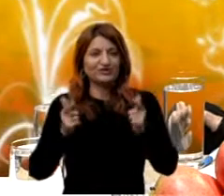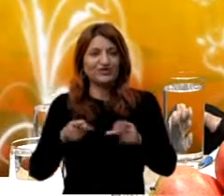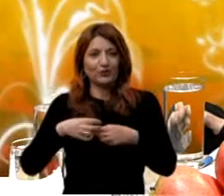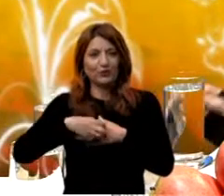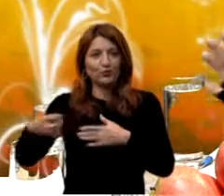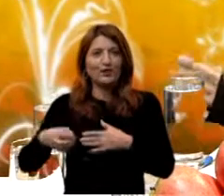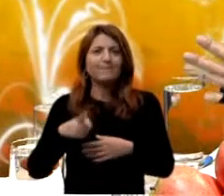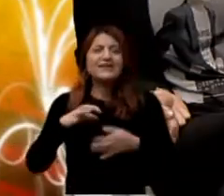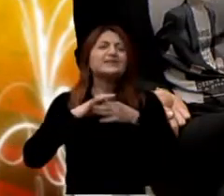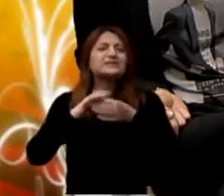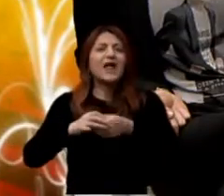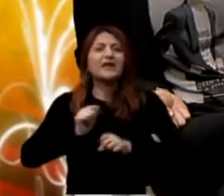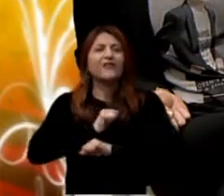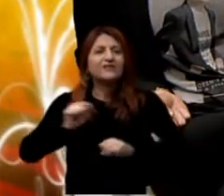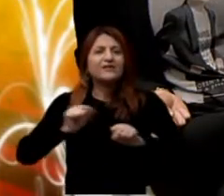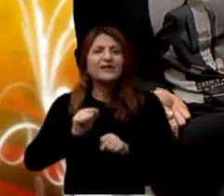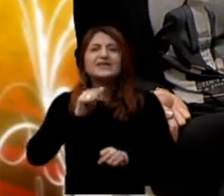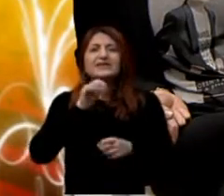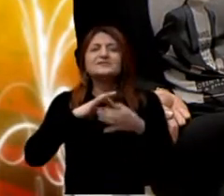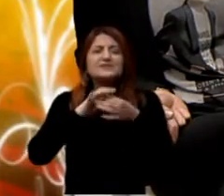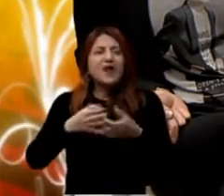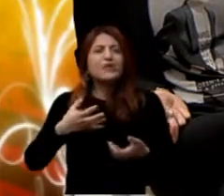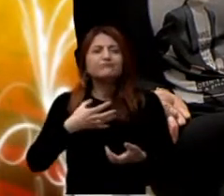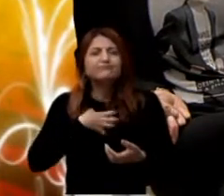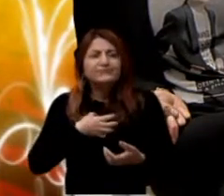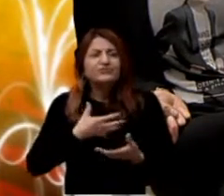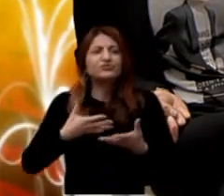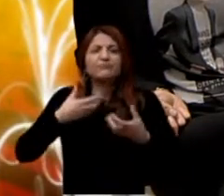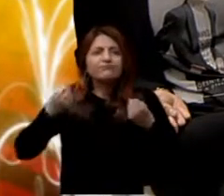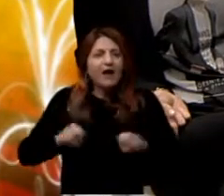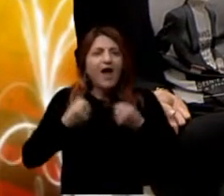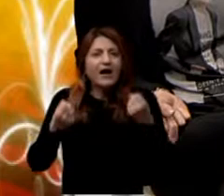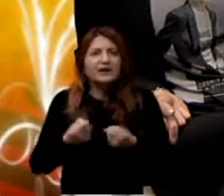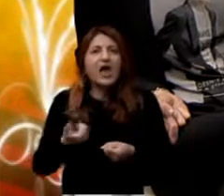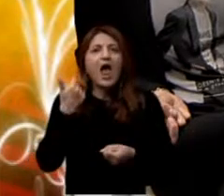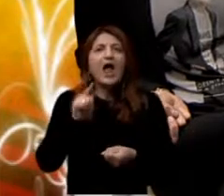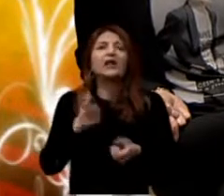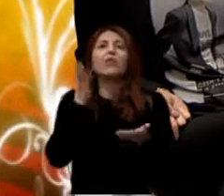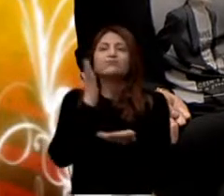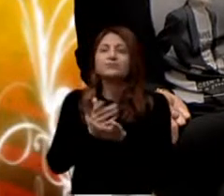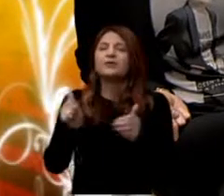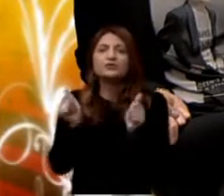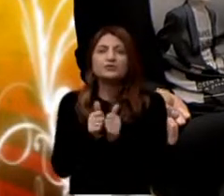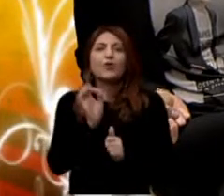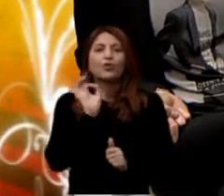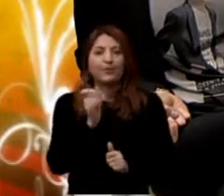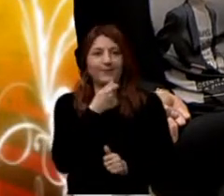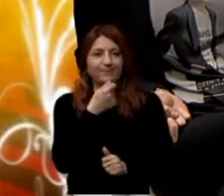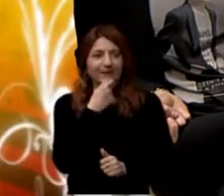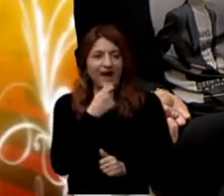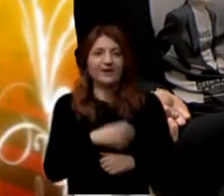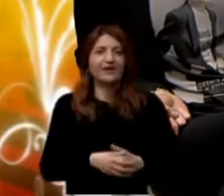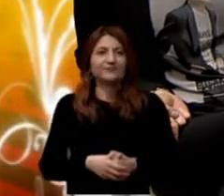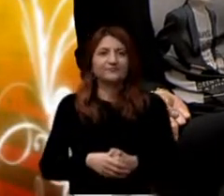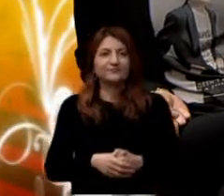dakle stalna tjelesna i stalna psihička aktivnost, ali uz pravilnu prehranu.